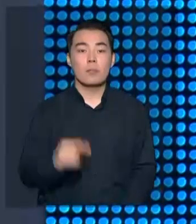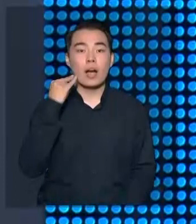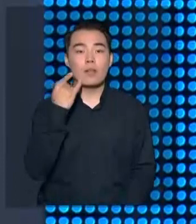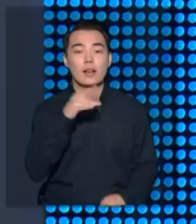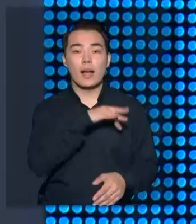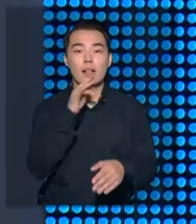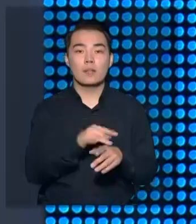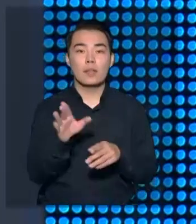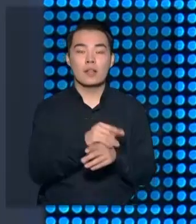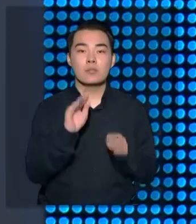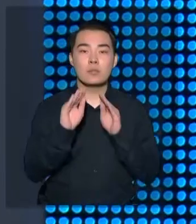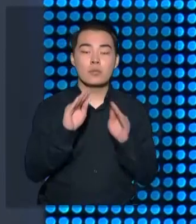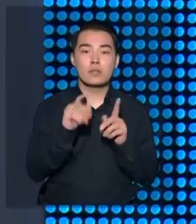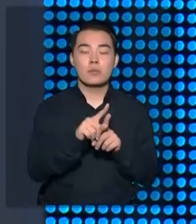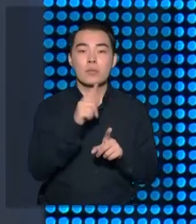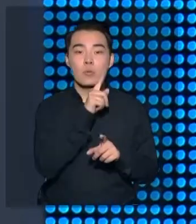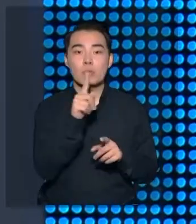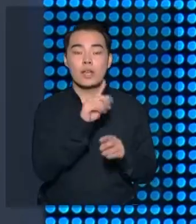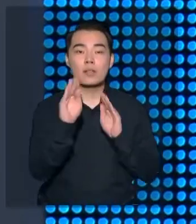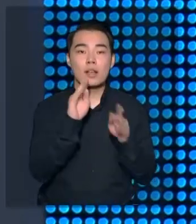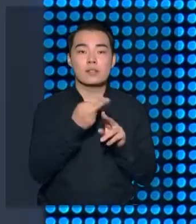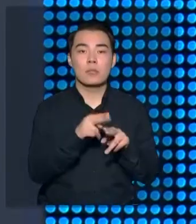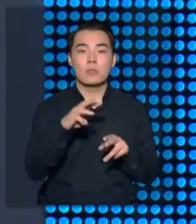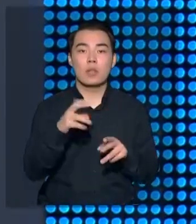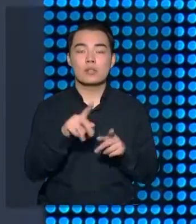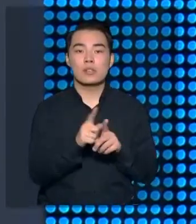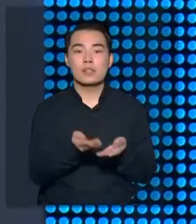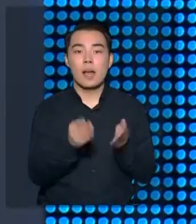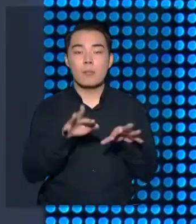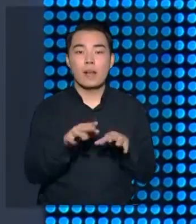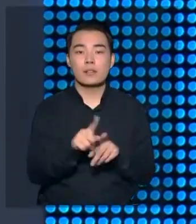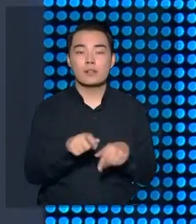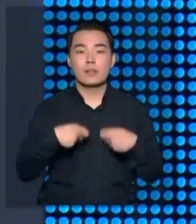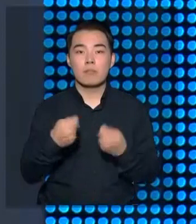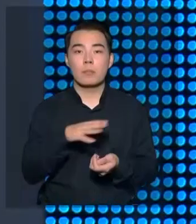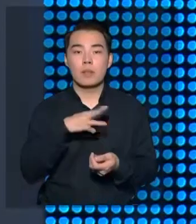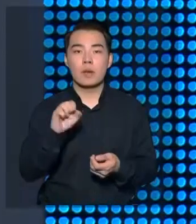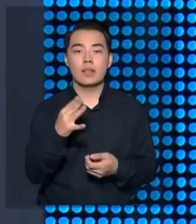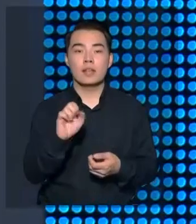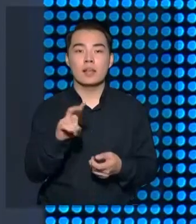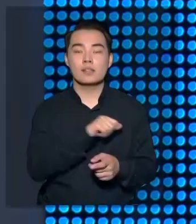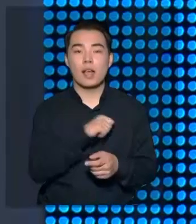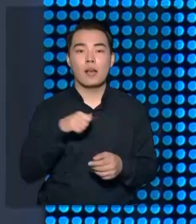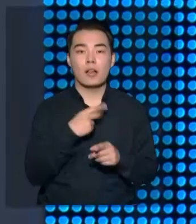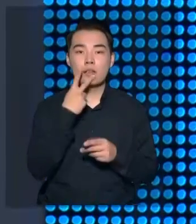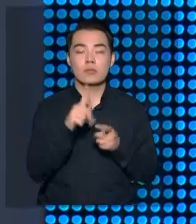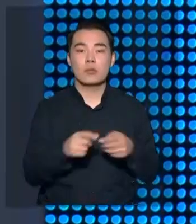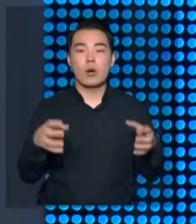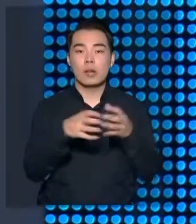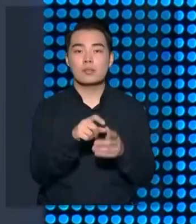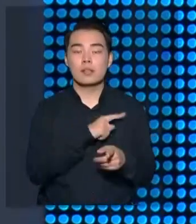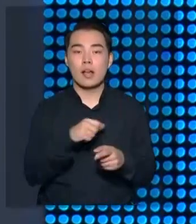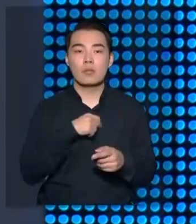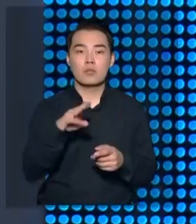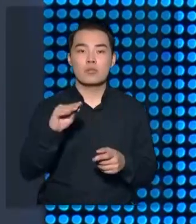Павлодар қаласындағы мұражайға Мәншүк Мәметова қолданған мыс самауырын табыс етілді. Майдан жолы іздестіру тобының негізін